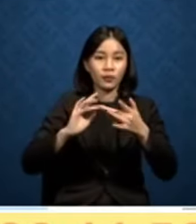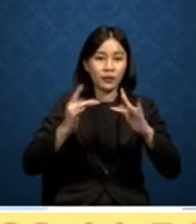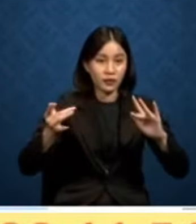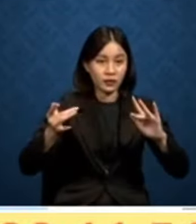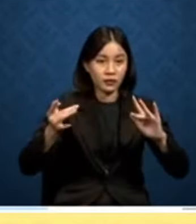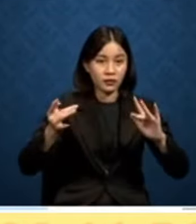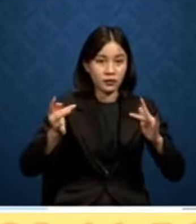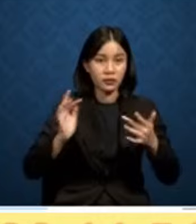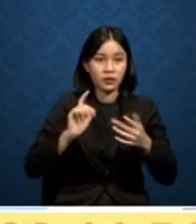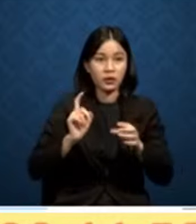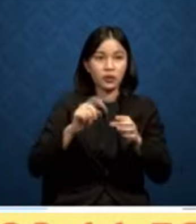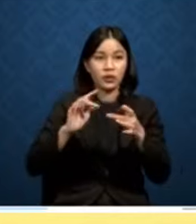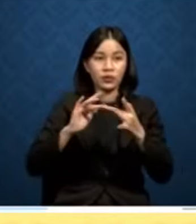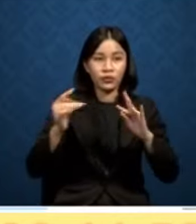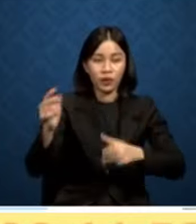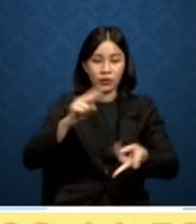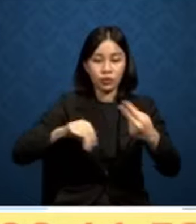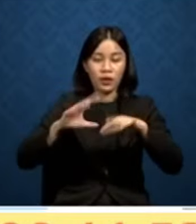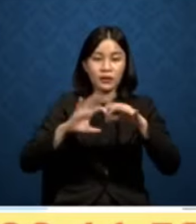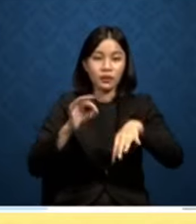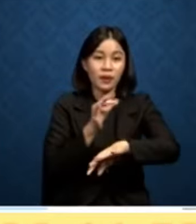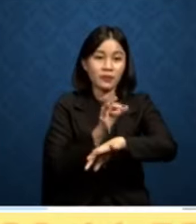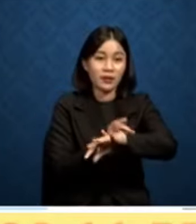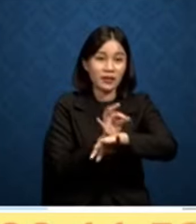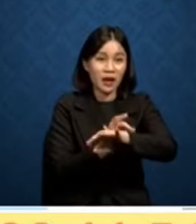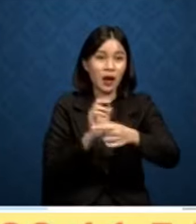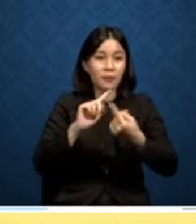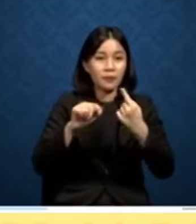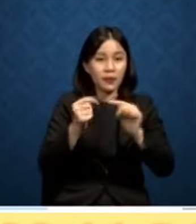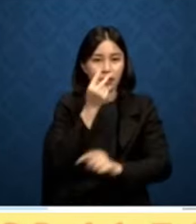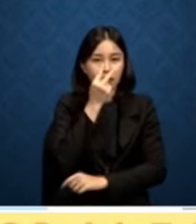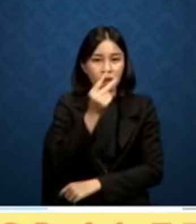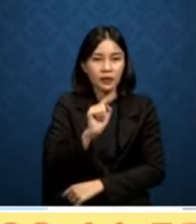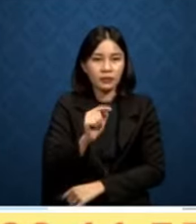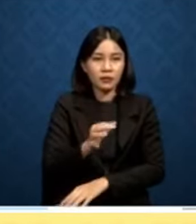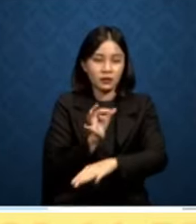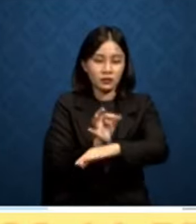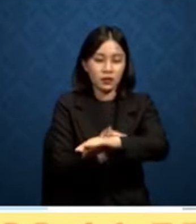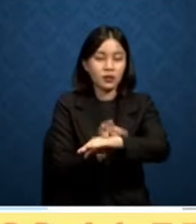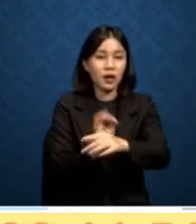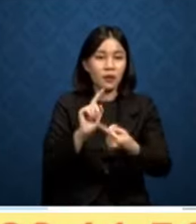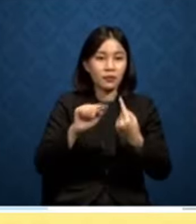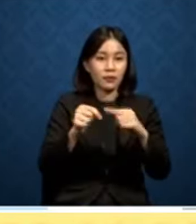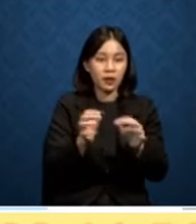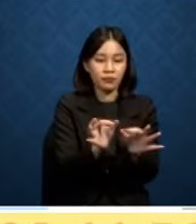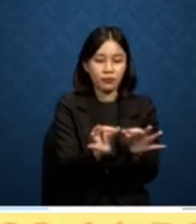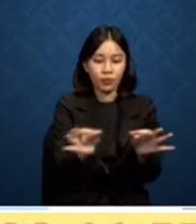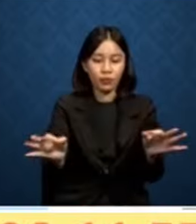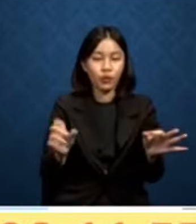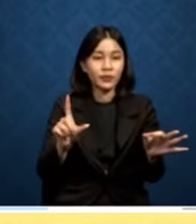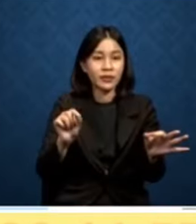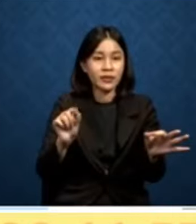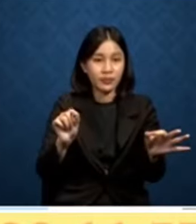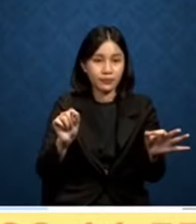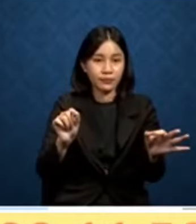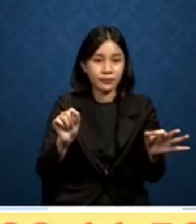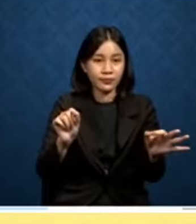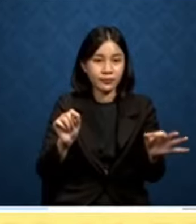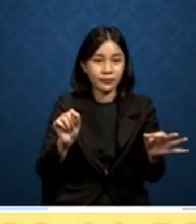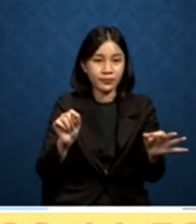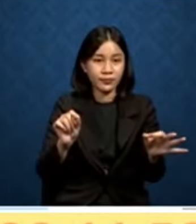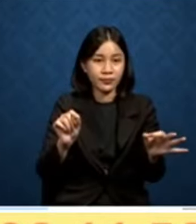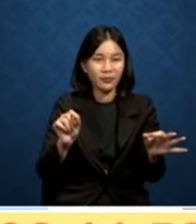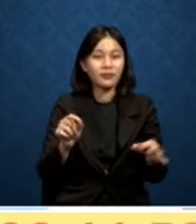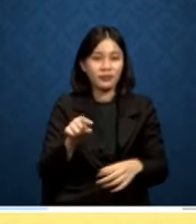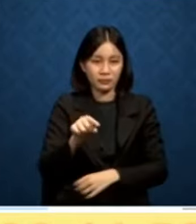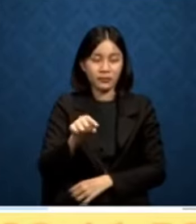์น็ตอย่างนี้ข